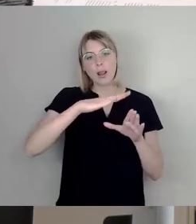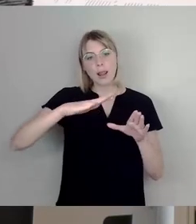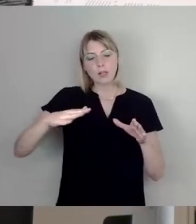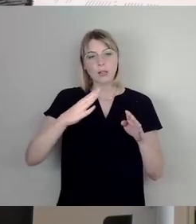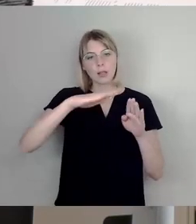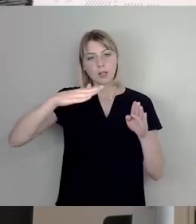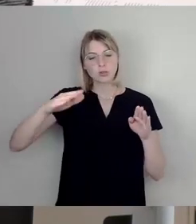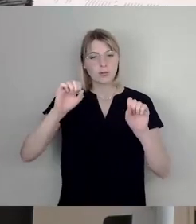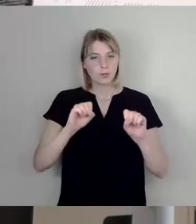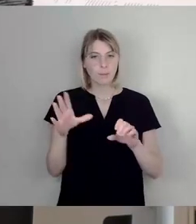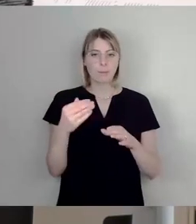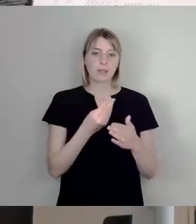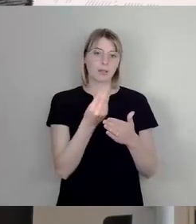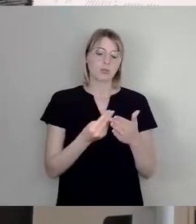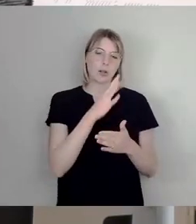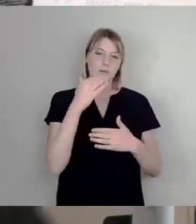Vielen Dank.